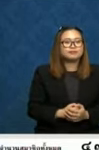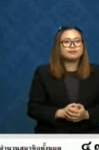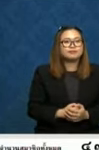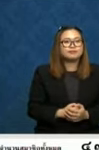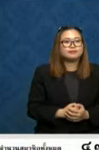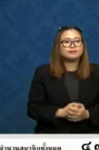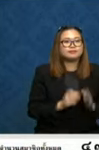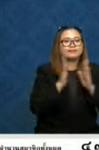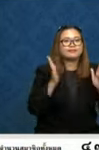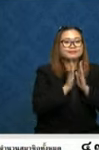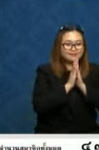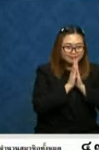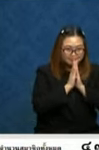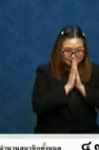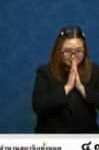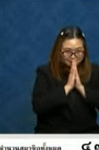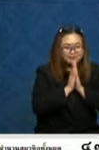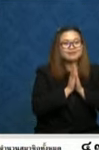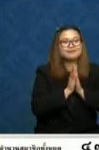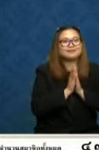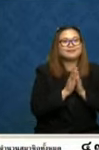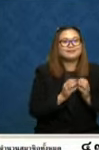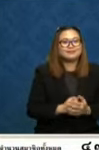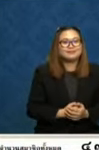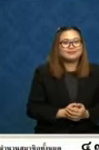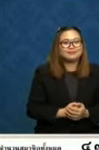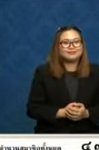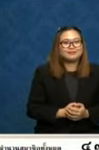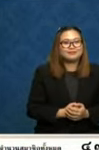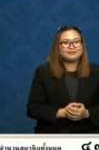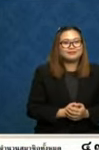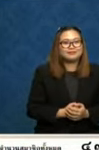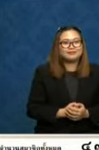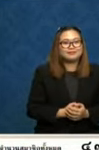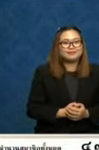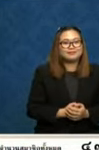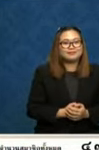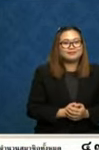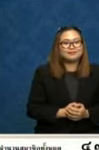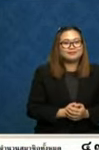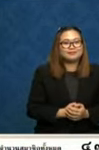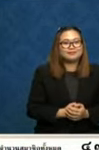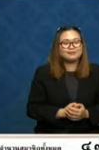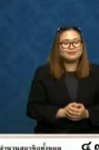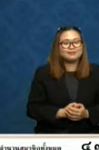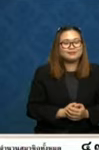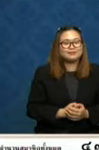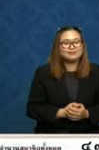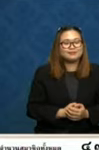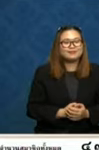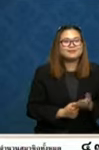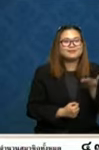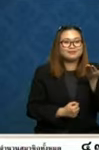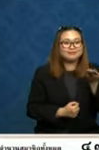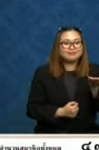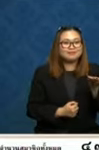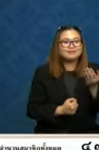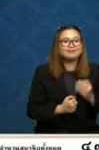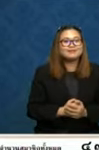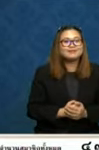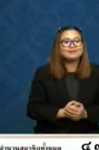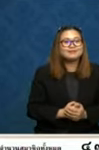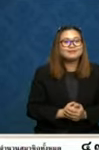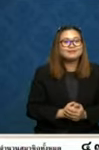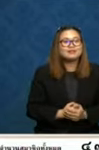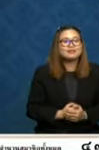333,750 บาทค่ะขอบคุณค่ะ ครับขอบคุณครับต่อไปเป็นผู้แปรยตินะครับท่านเราฟังบัณฑิตเทิ